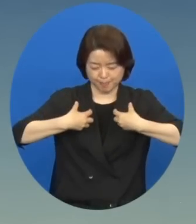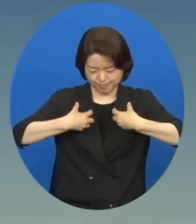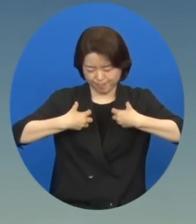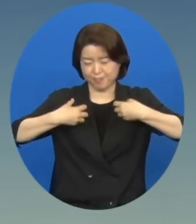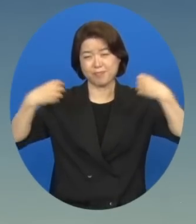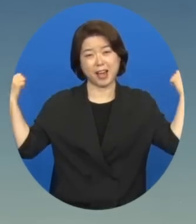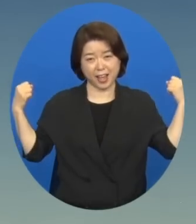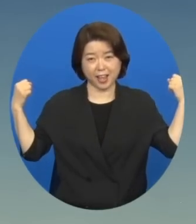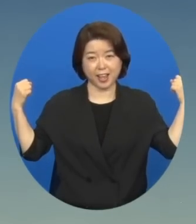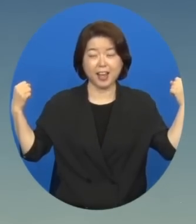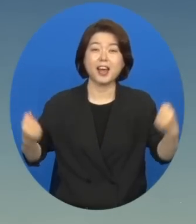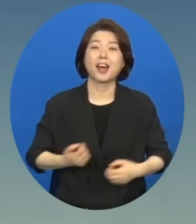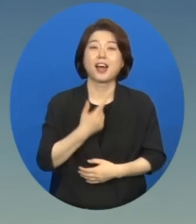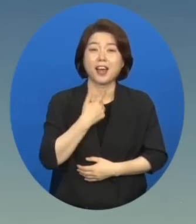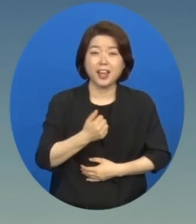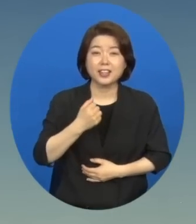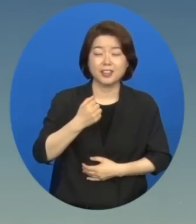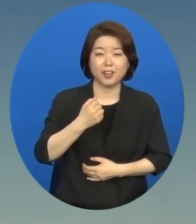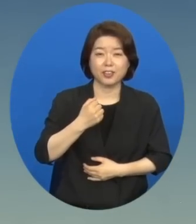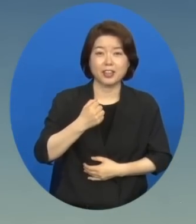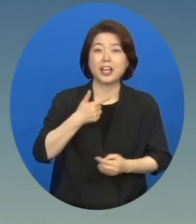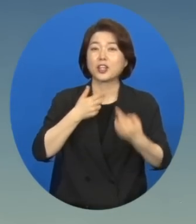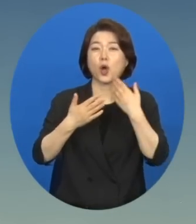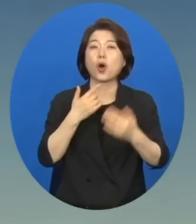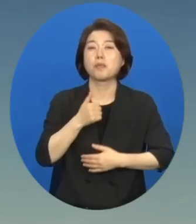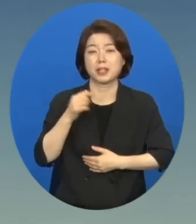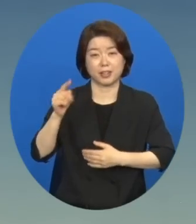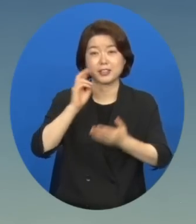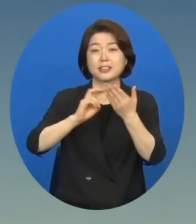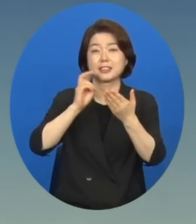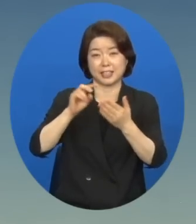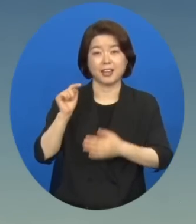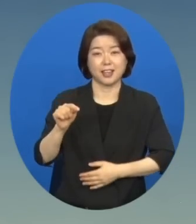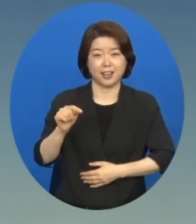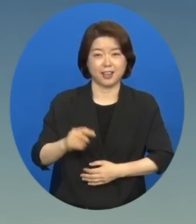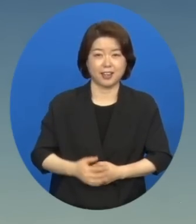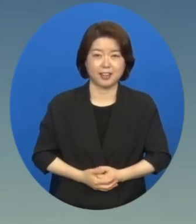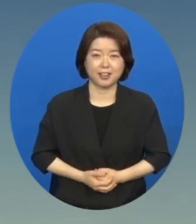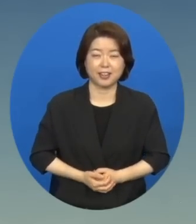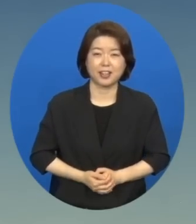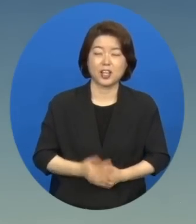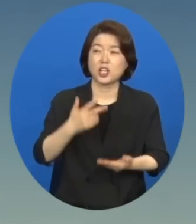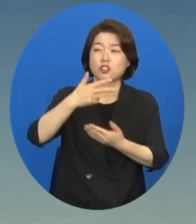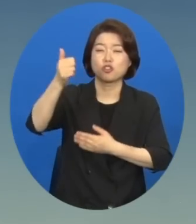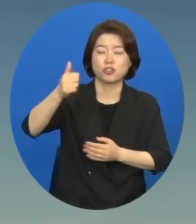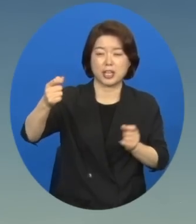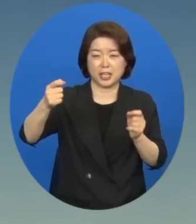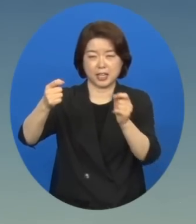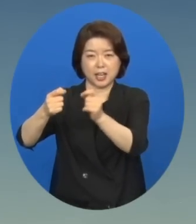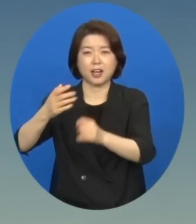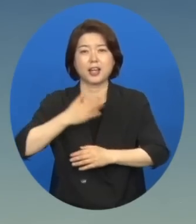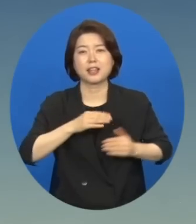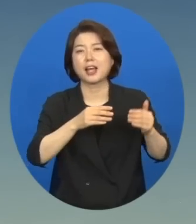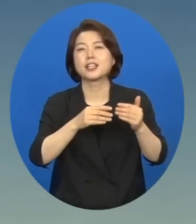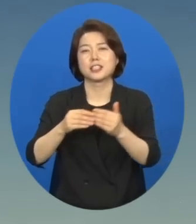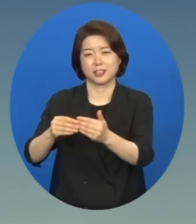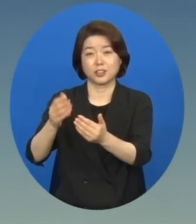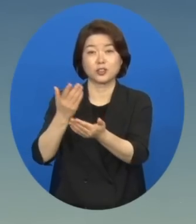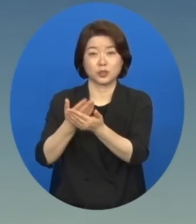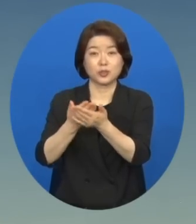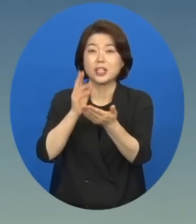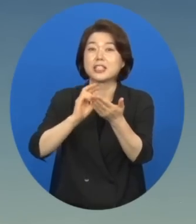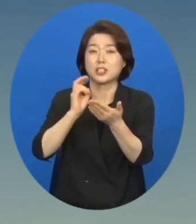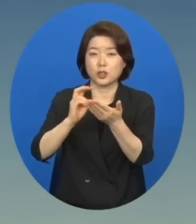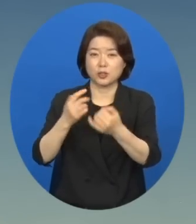멍에가 끊어지는 것 같은 느낌을 경험했던 그 찬양이 주께 가까이 날 이끄소서.